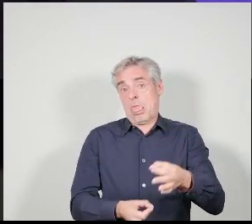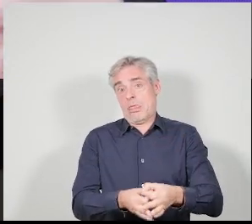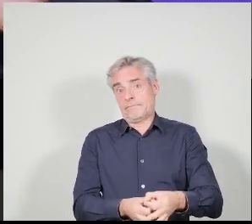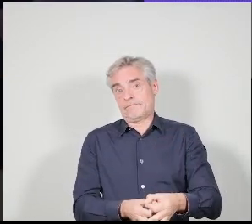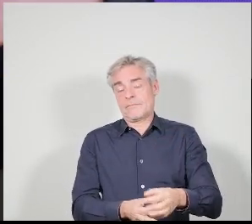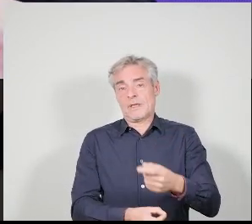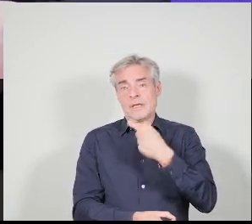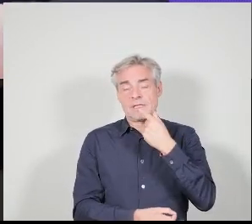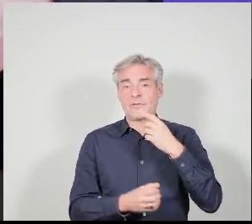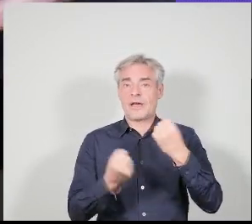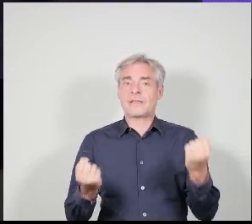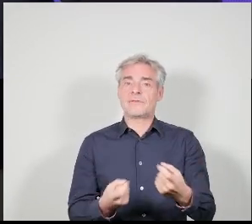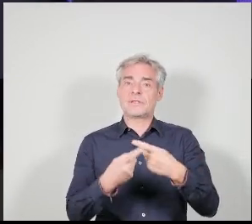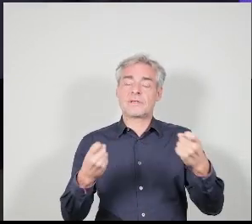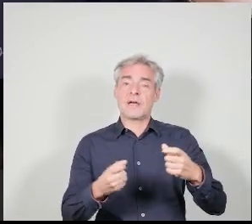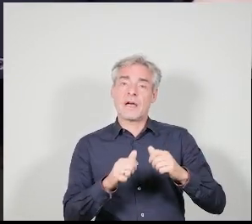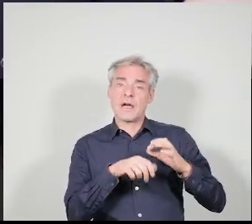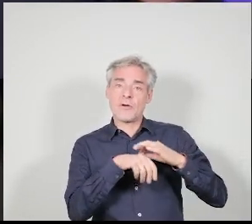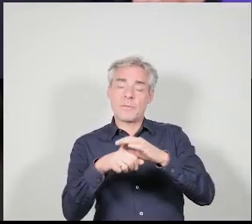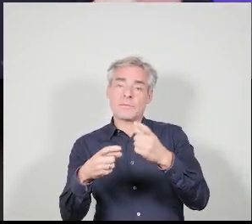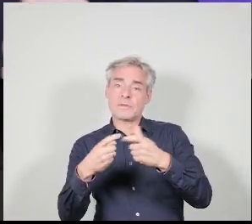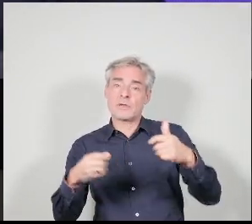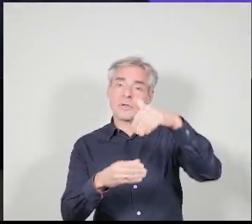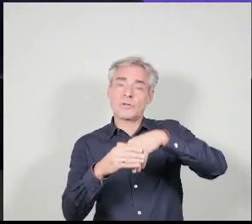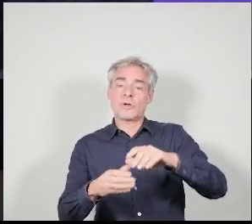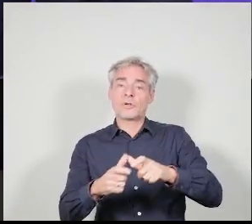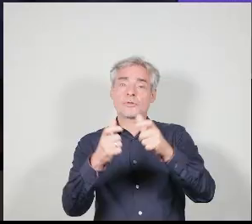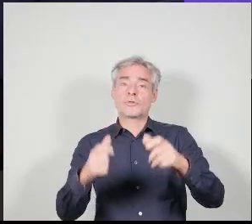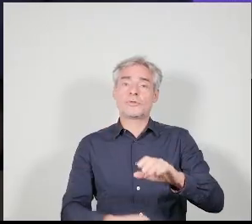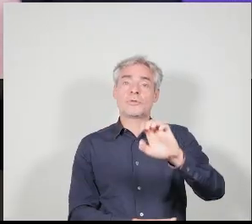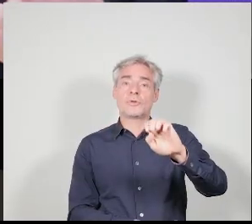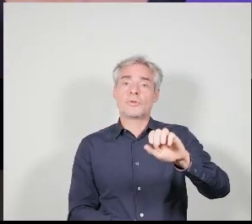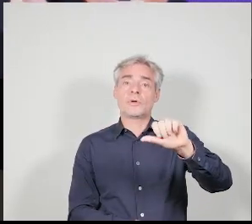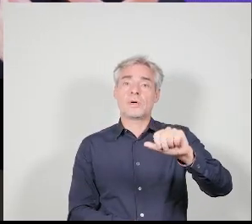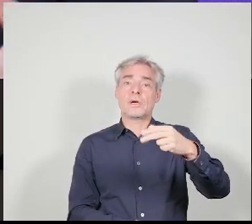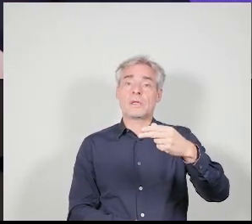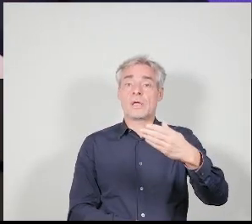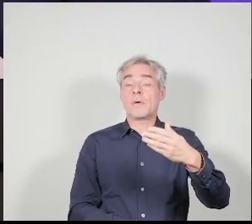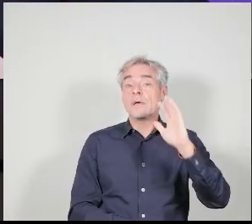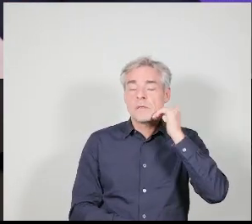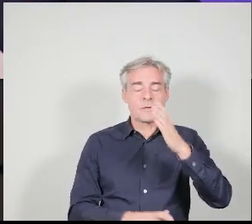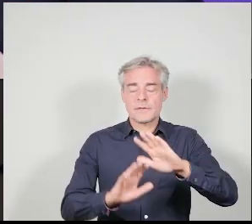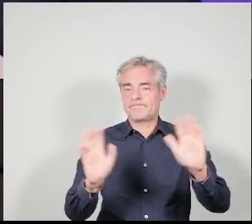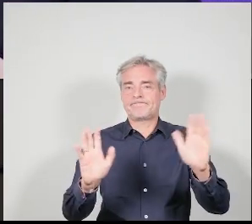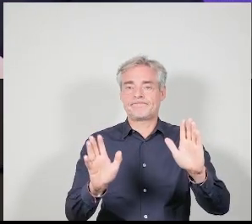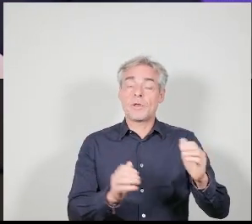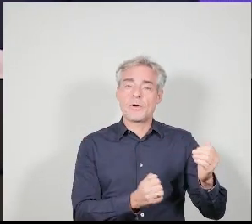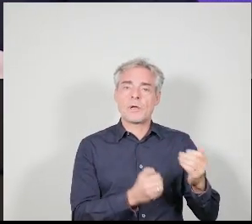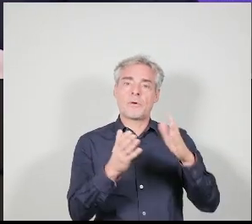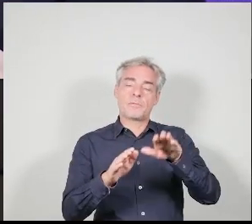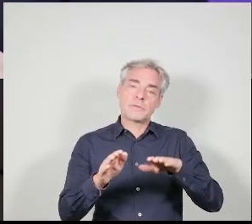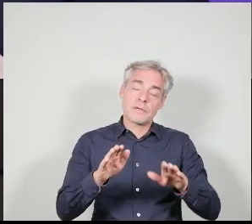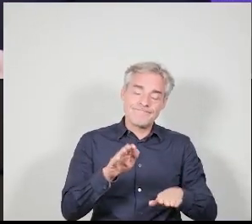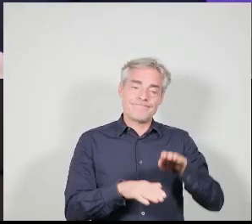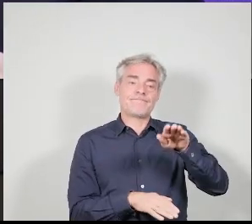activités diversifiées, des accompagnements diversifiés dans une structure qui s'appellerait EANM. Et c'est aussi pour ça qu'on a proposé de passer un